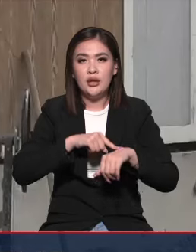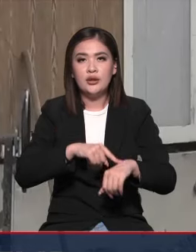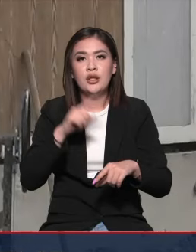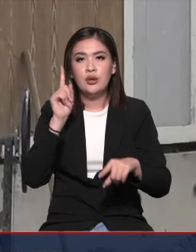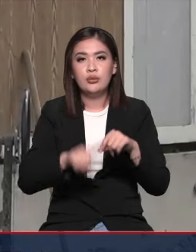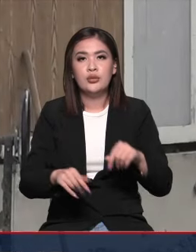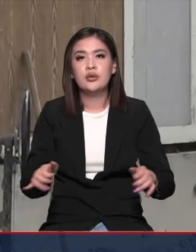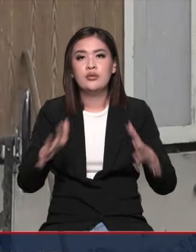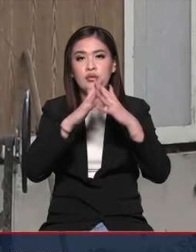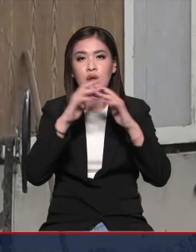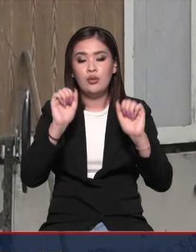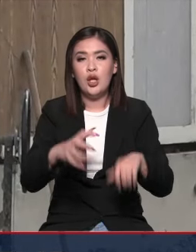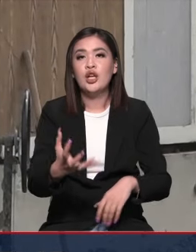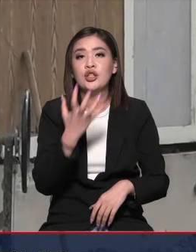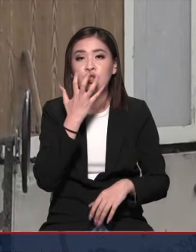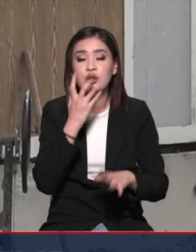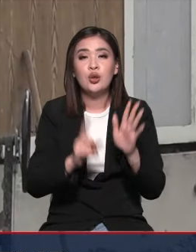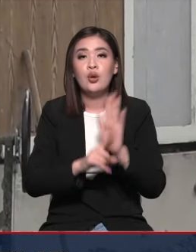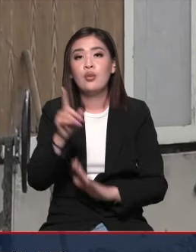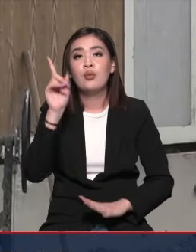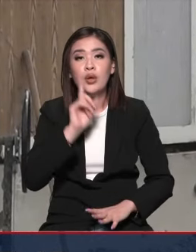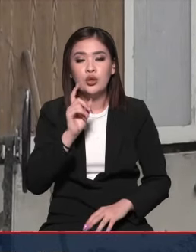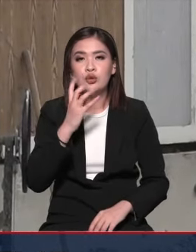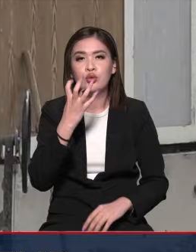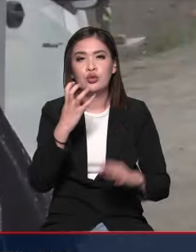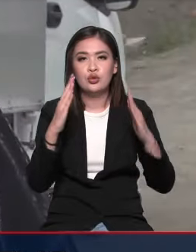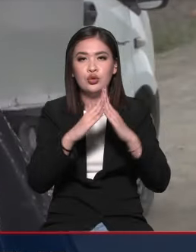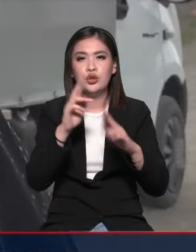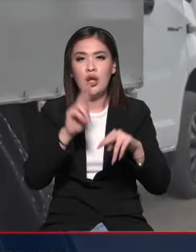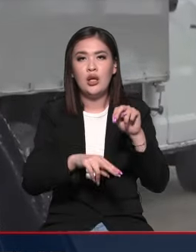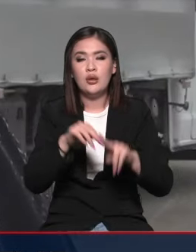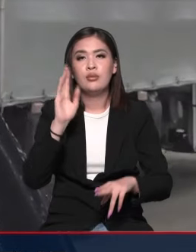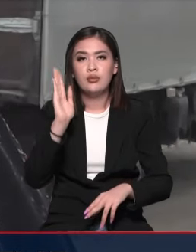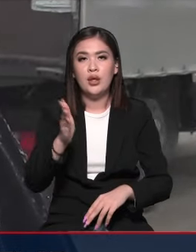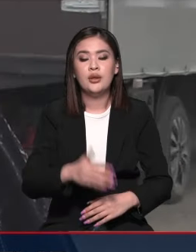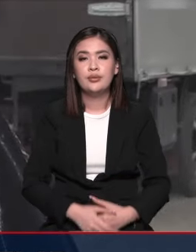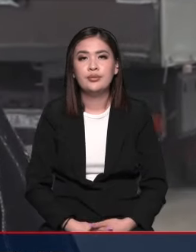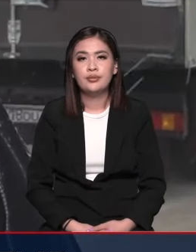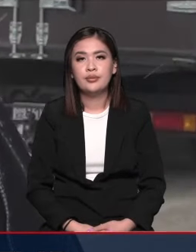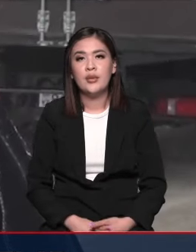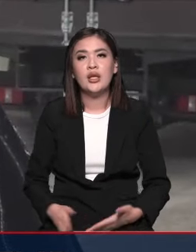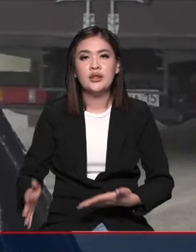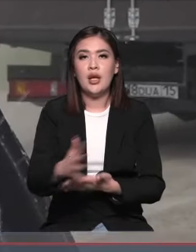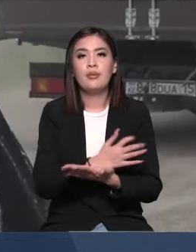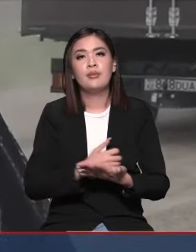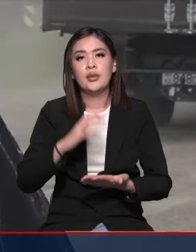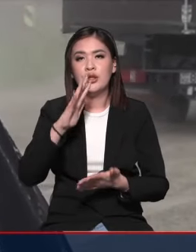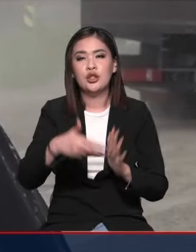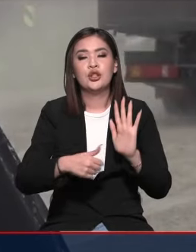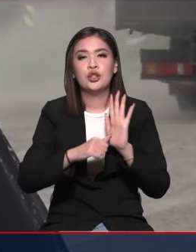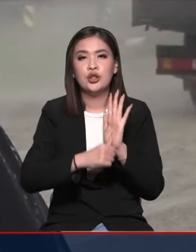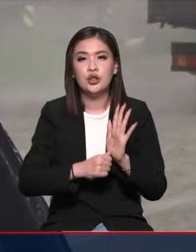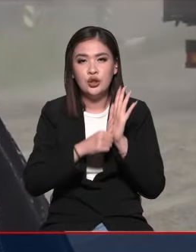Жылыту маусымы басталғанша мұнда осындай 400 үй салынбақ. Один дом собирается в течение 5-6 часов. Бір